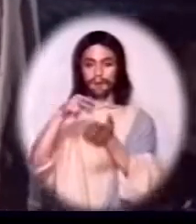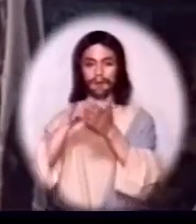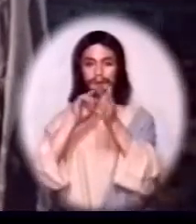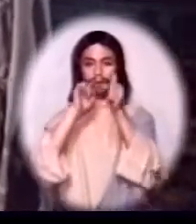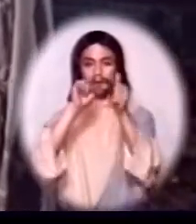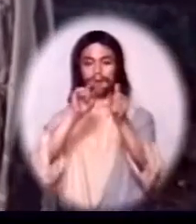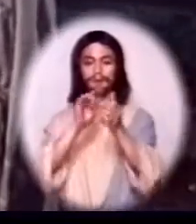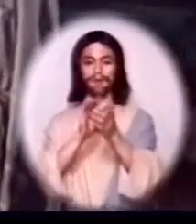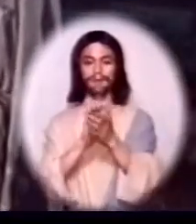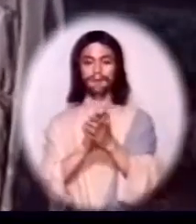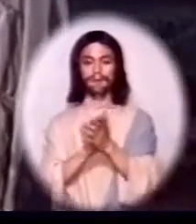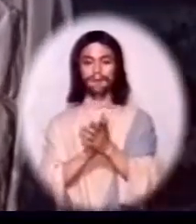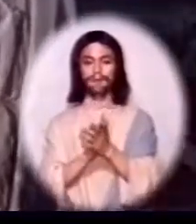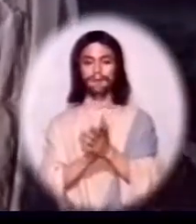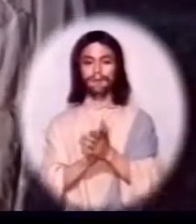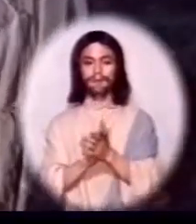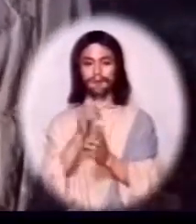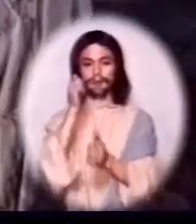일어나거라.